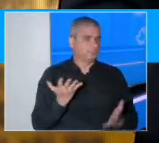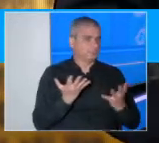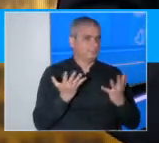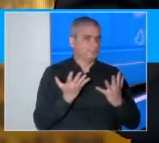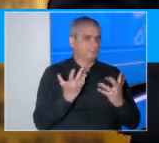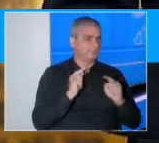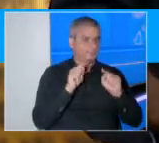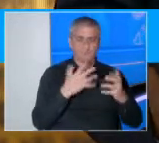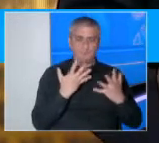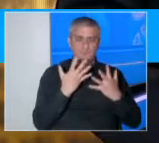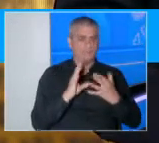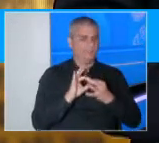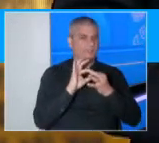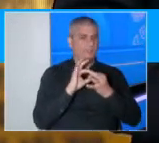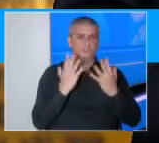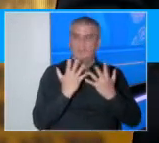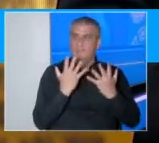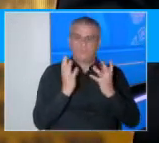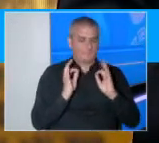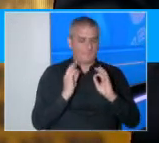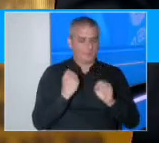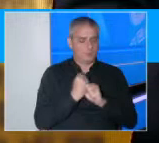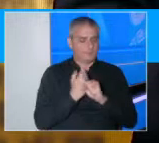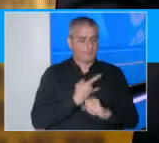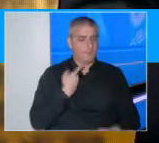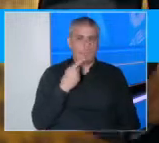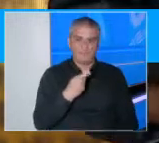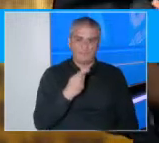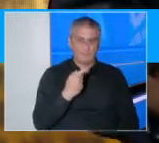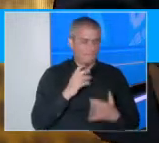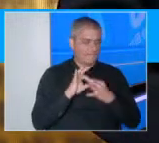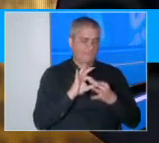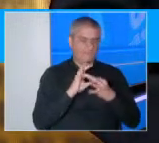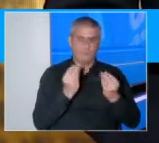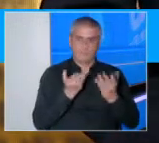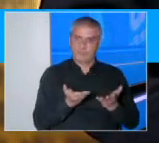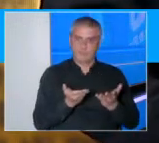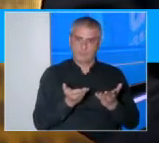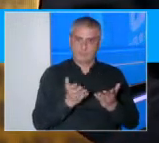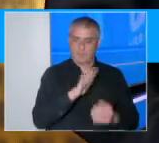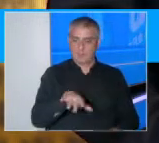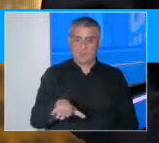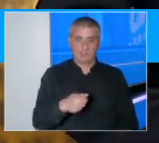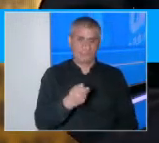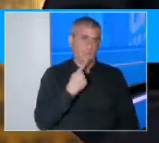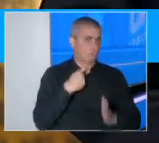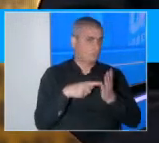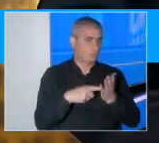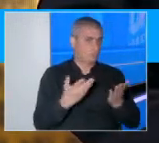איך זה מגיע, איך זה מתקשר, איך באמת יוצרים את החוויה הזו ומתווכים את הדברים האלו לילדים קטנים